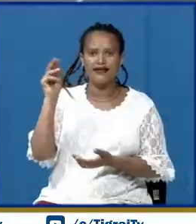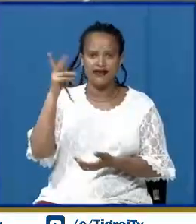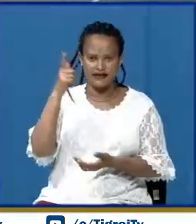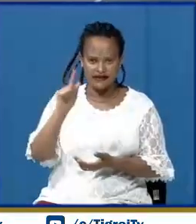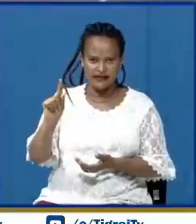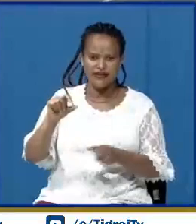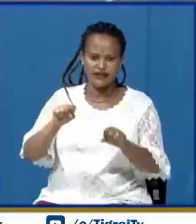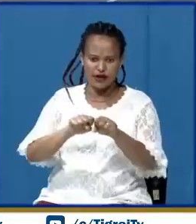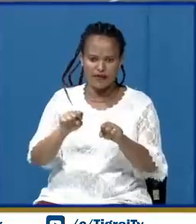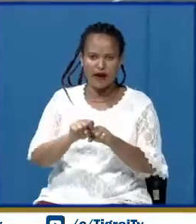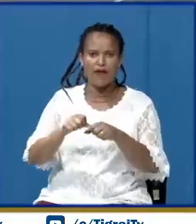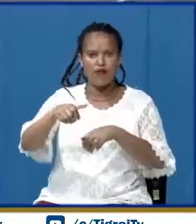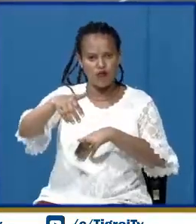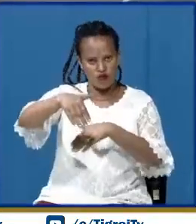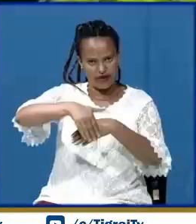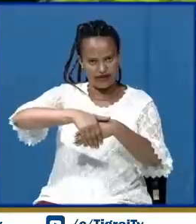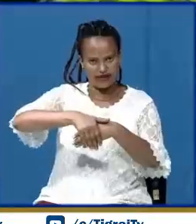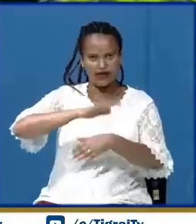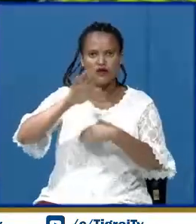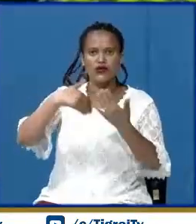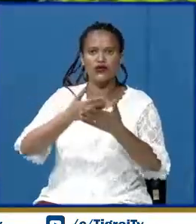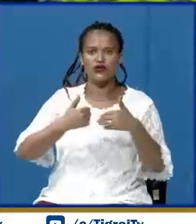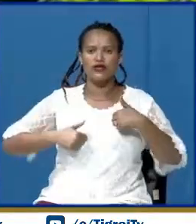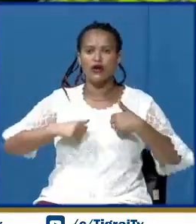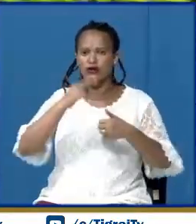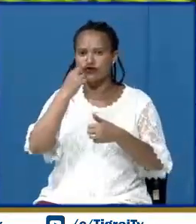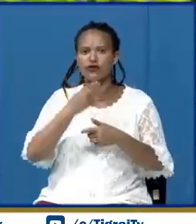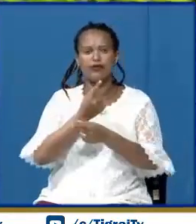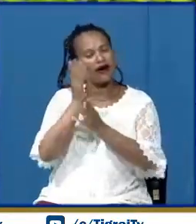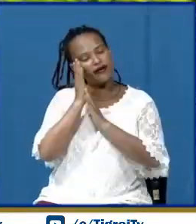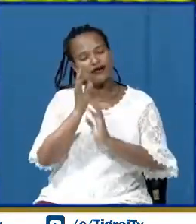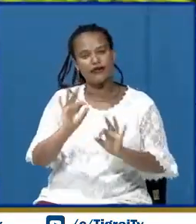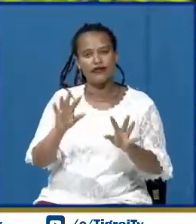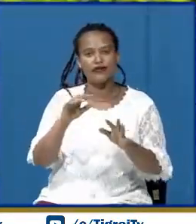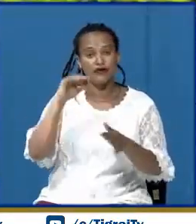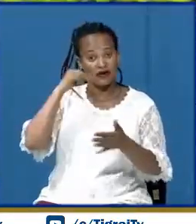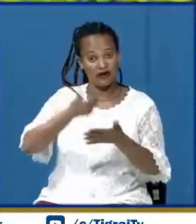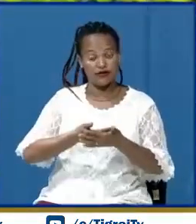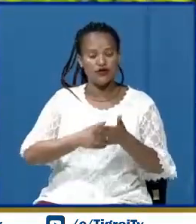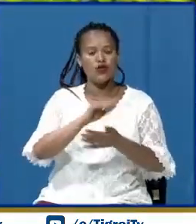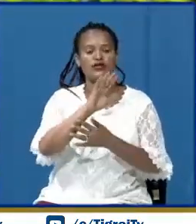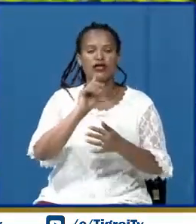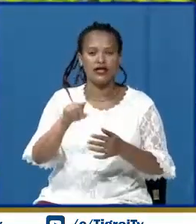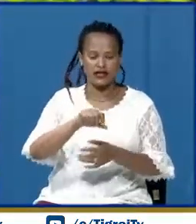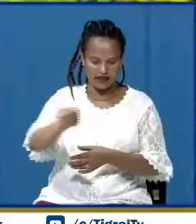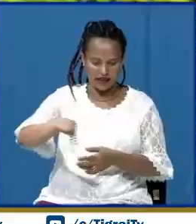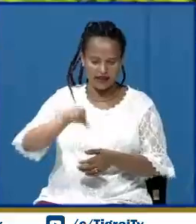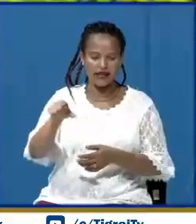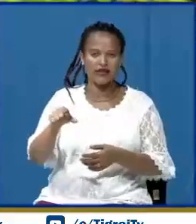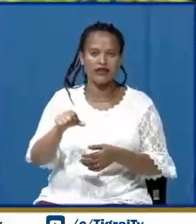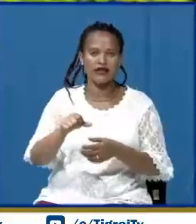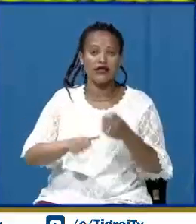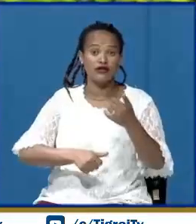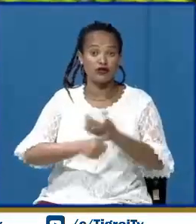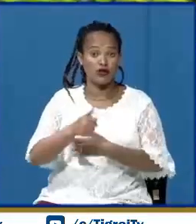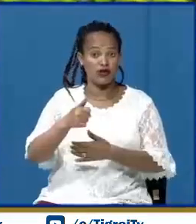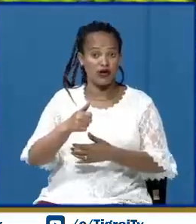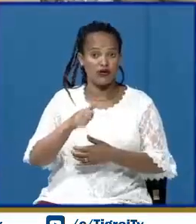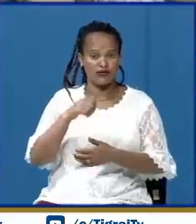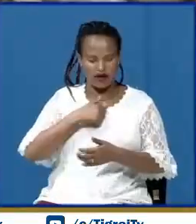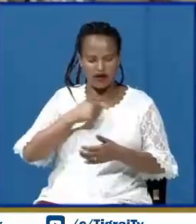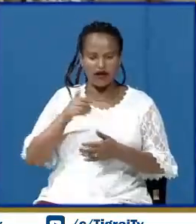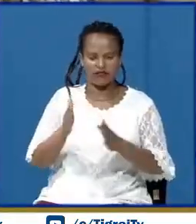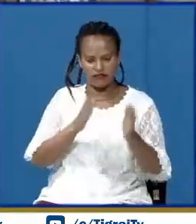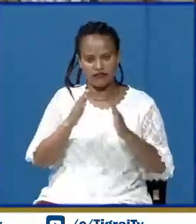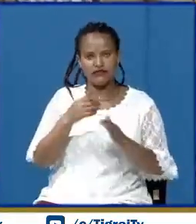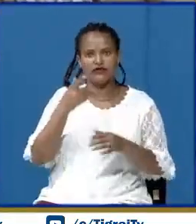ብጫማኣስ ብሞዴሳስ ብኩሉ ተሰራዊ ፀሙ ክሓድር የብሉይ ደቂ ኣንስትዮ ወፅየን እየን ጋጊረየንን ውግኣትና እውን በዓልና ከነላዕል ዝበላ ሳተን እየን